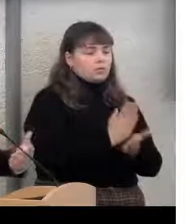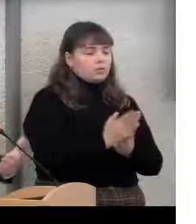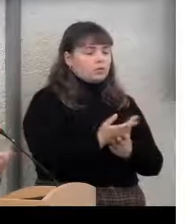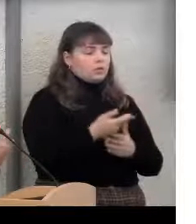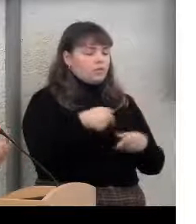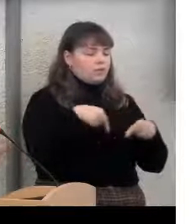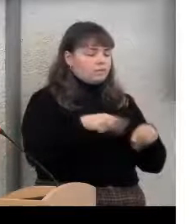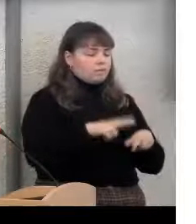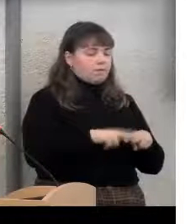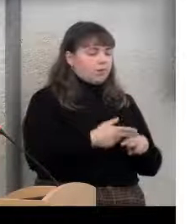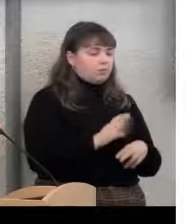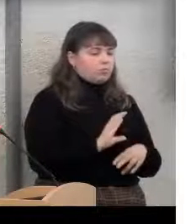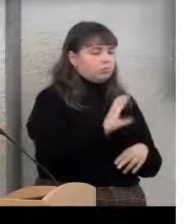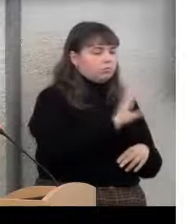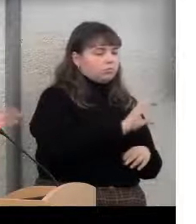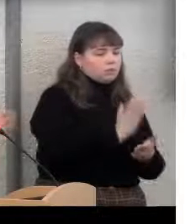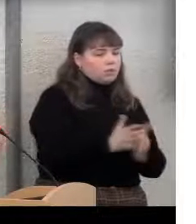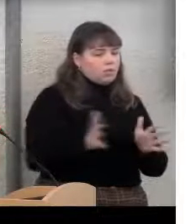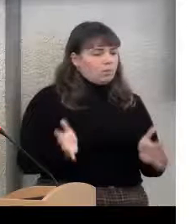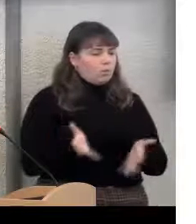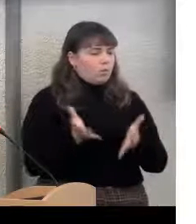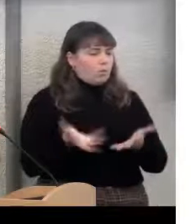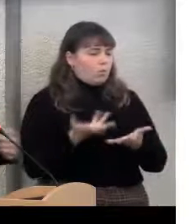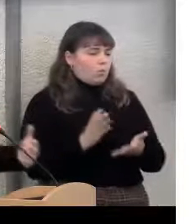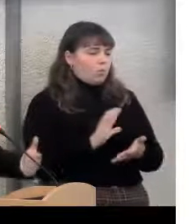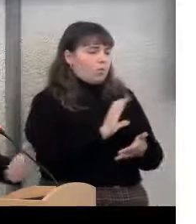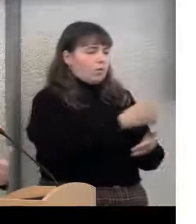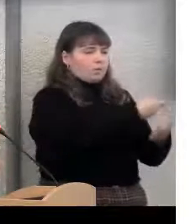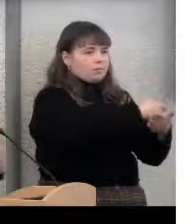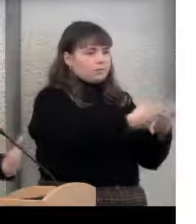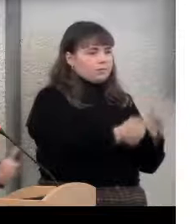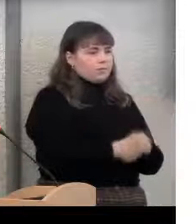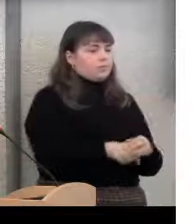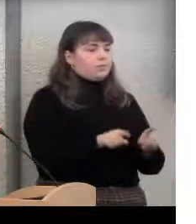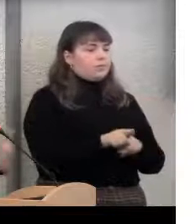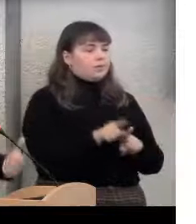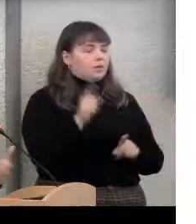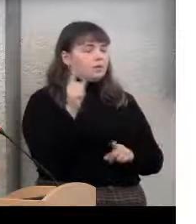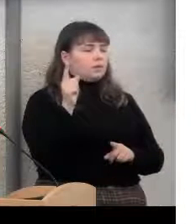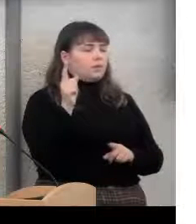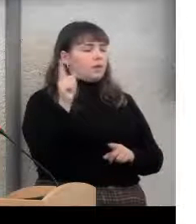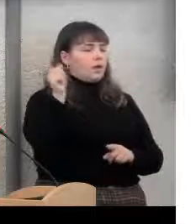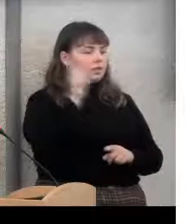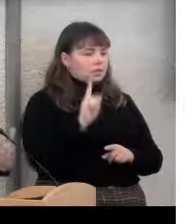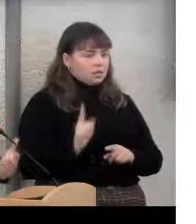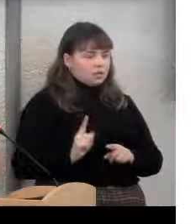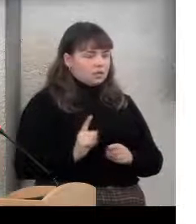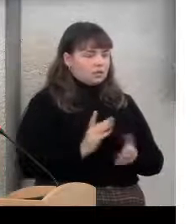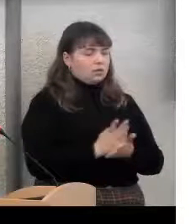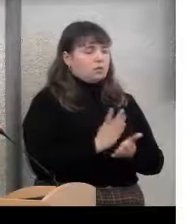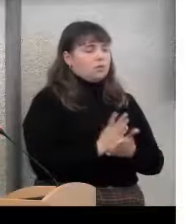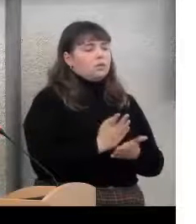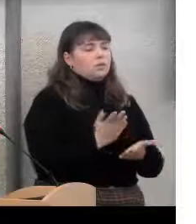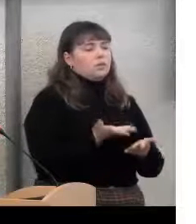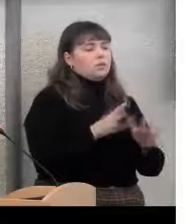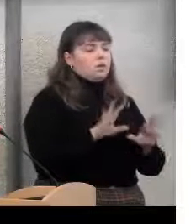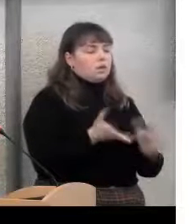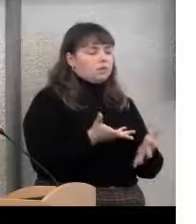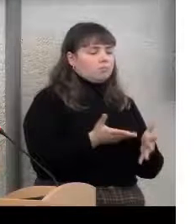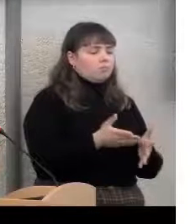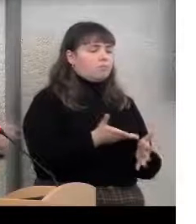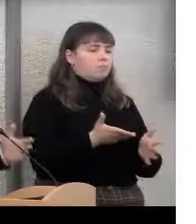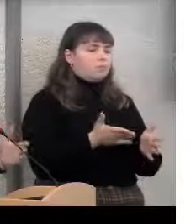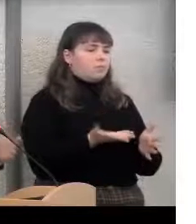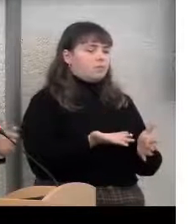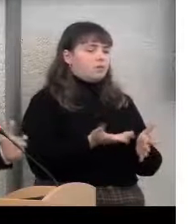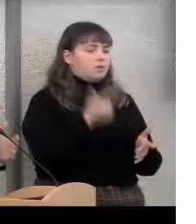investuotojus investuoti į startuolius. Bei Izraelyje nagrinėjame talentų, kaip ugdomi yra talentai ir radome, kad